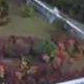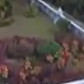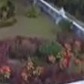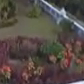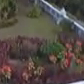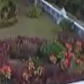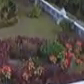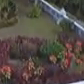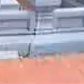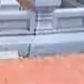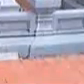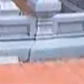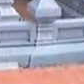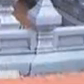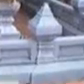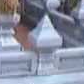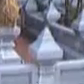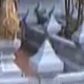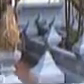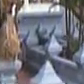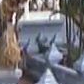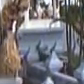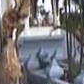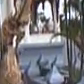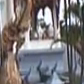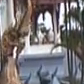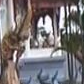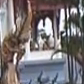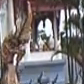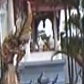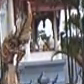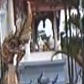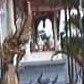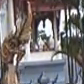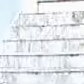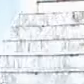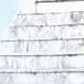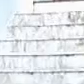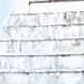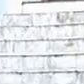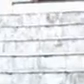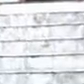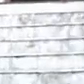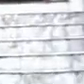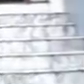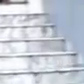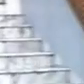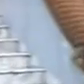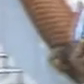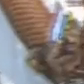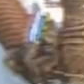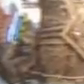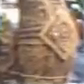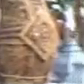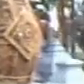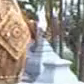ย์เป็นพระวิหารแบบล้านนาประยุกต์เป็นอีกหนึ่งความงดงามของศิลปะไทยที่ถูกประดิษฐ์บรรจงใส่ไว้ในบริเวณพระบรมธาตุเจ